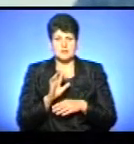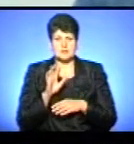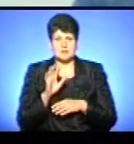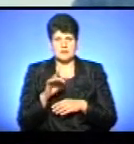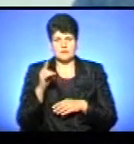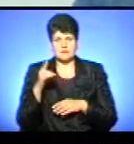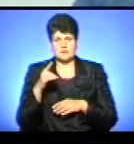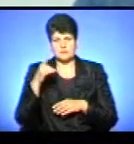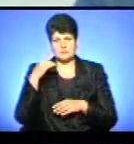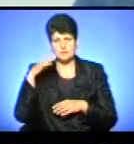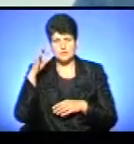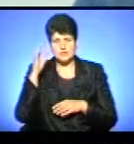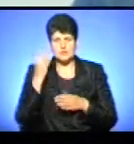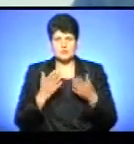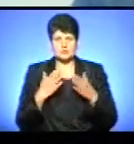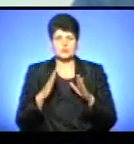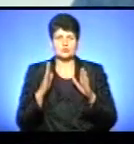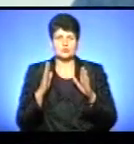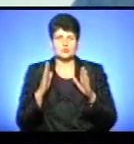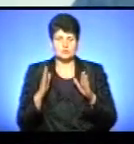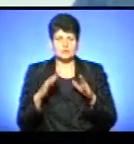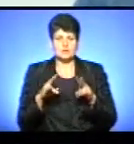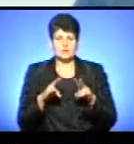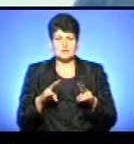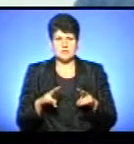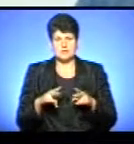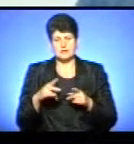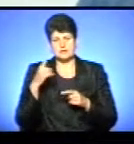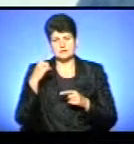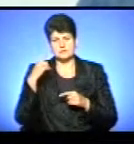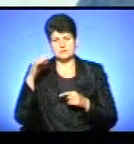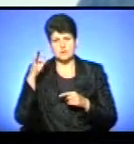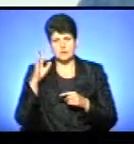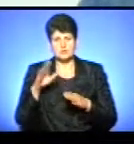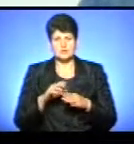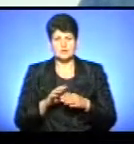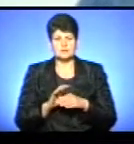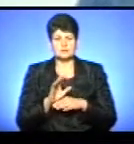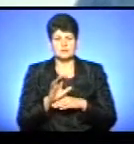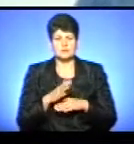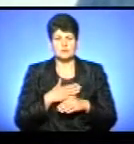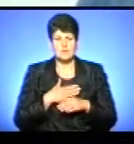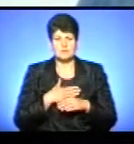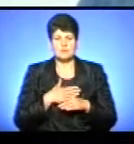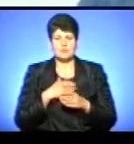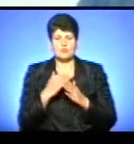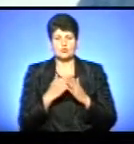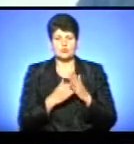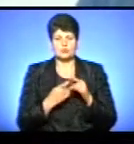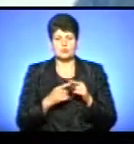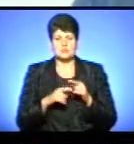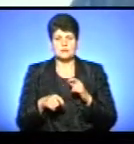правоохоронні органи. Якщо буде розглянути правоохоронними органами, де надіслано нам адмінпротокол про таке